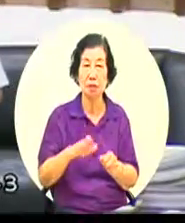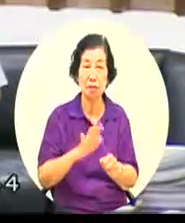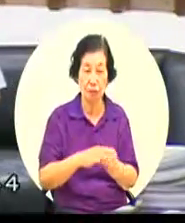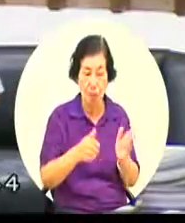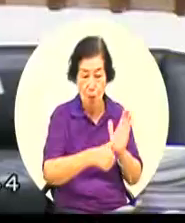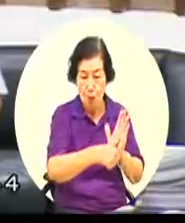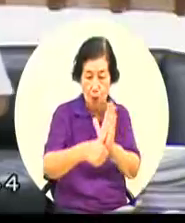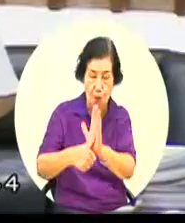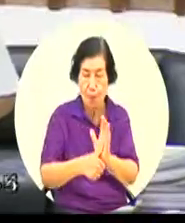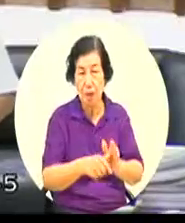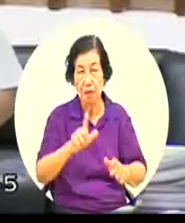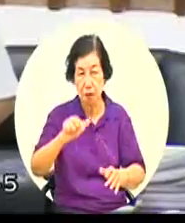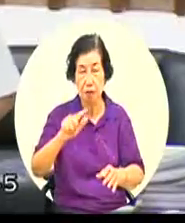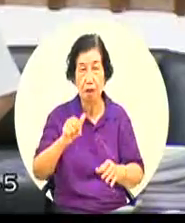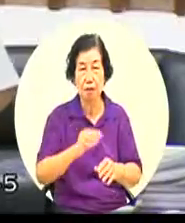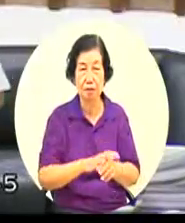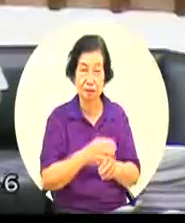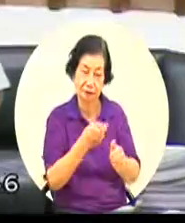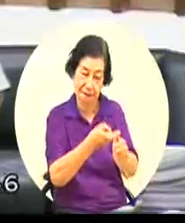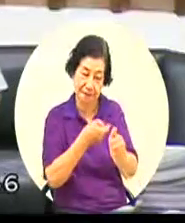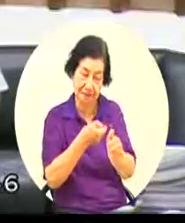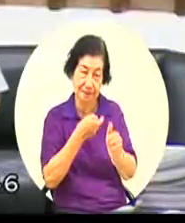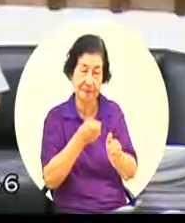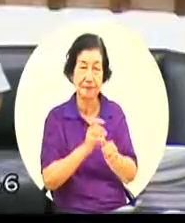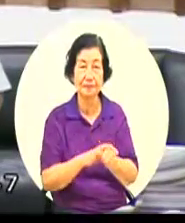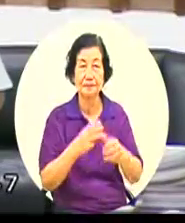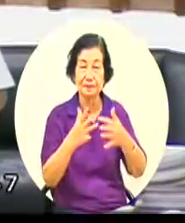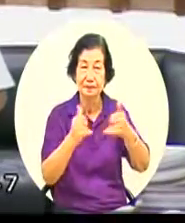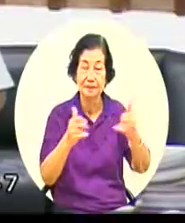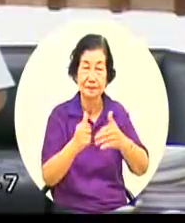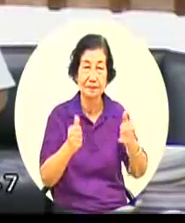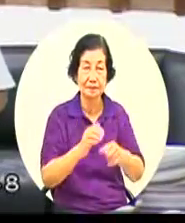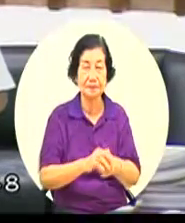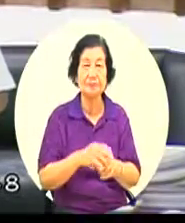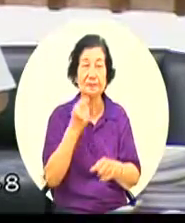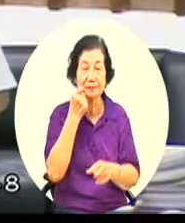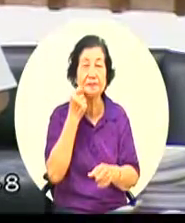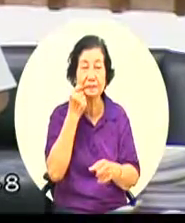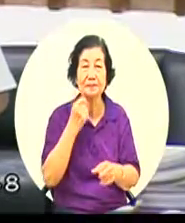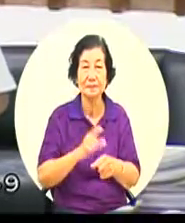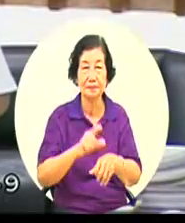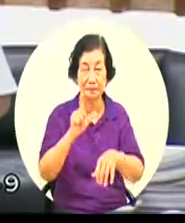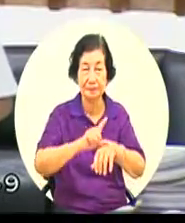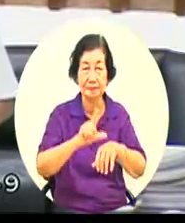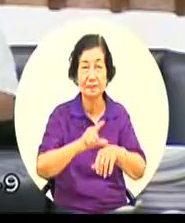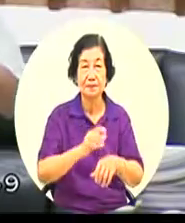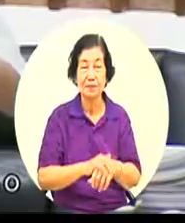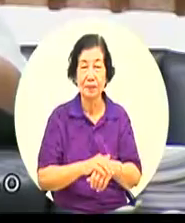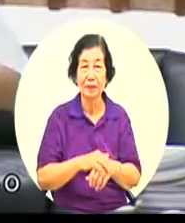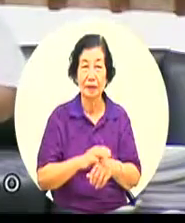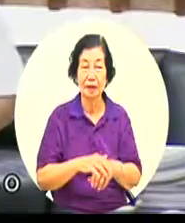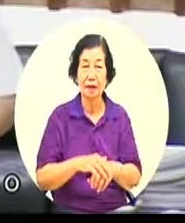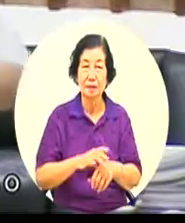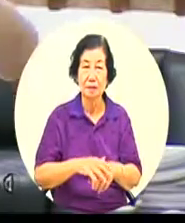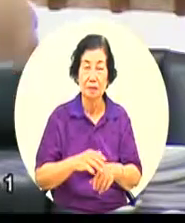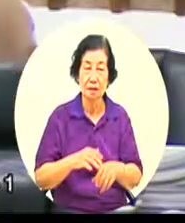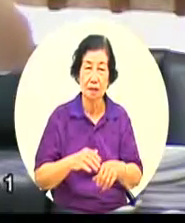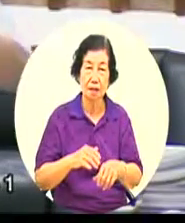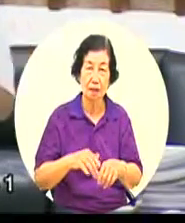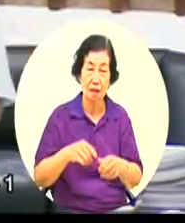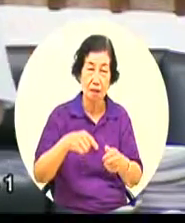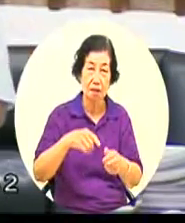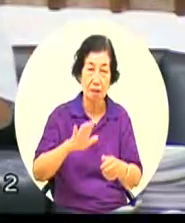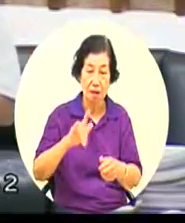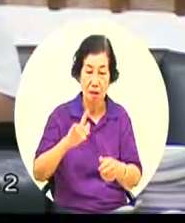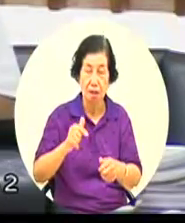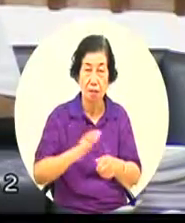个老师上课要有吸引力，是学生公认这个上的最好的。所以要找寻什么呢？擅长教学的老师，不是你放在